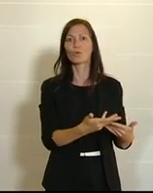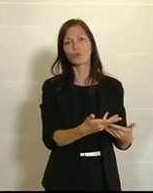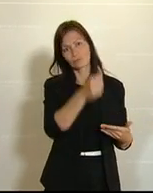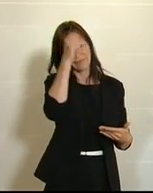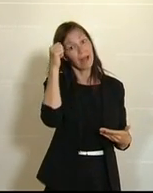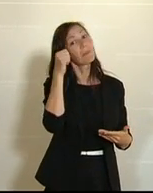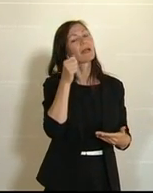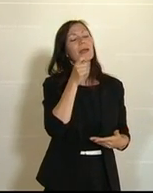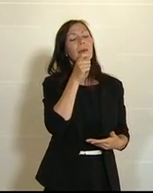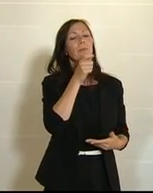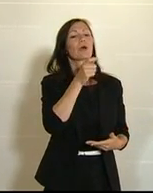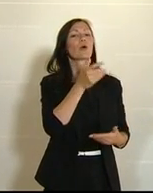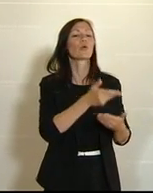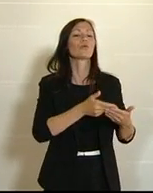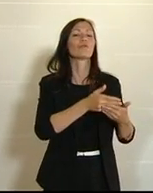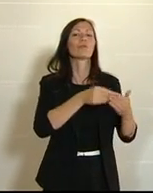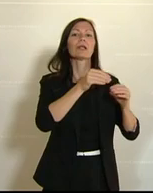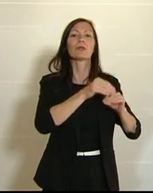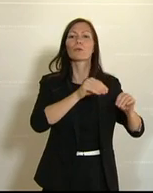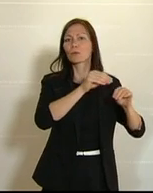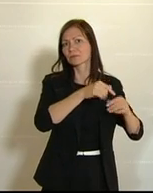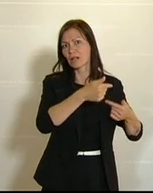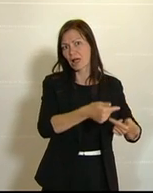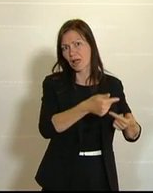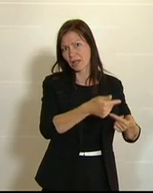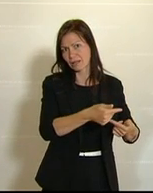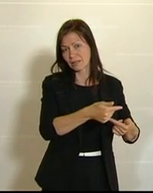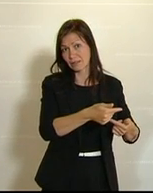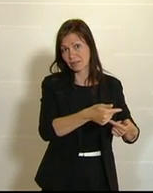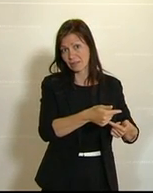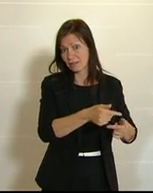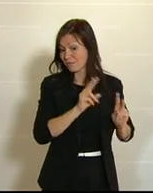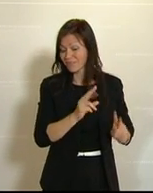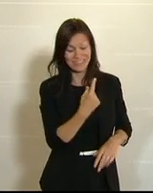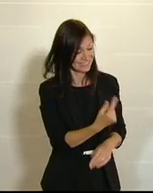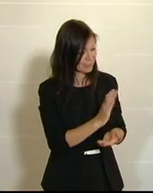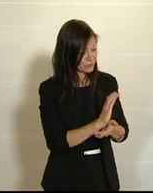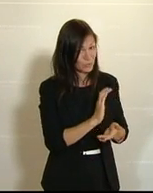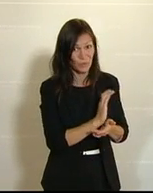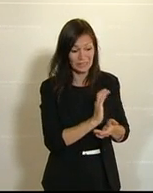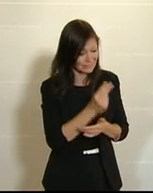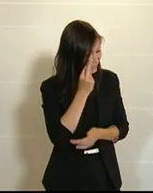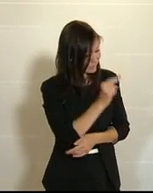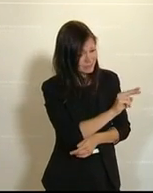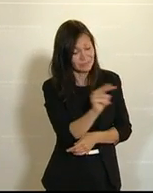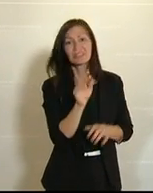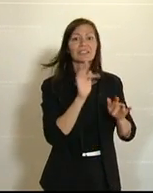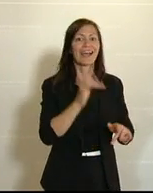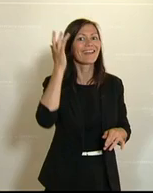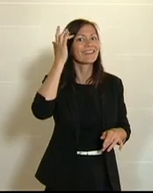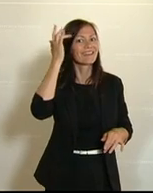beschönigenderweise Berufsbildungslager. Dort wird Saira Ghul South Base Zeugin von Gehirnwäsche,